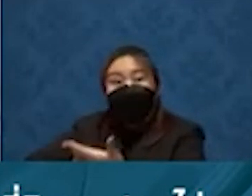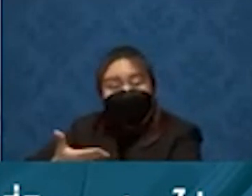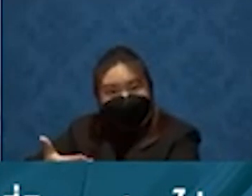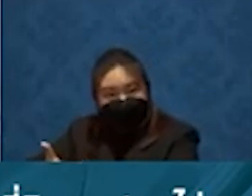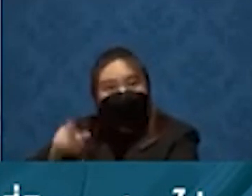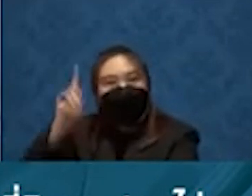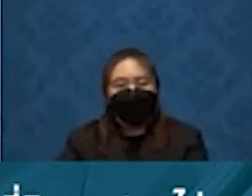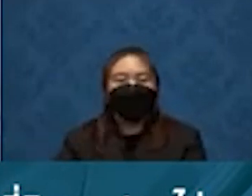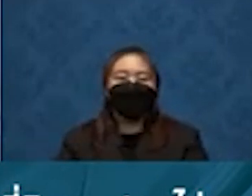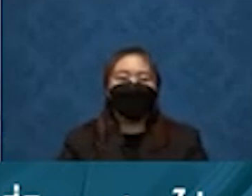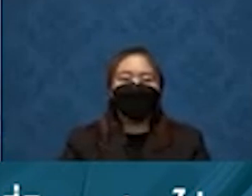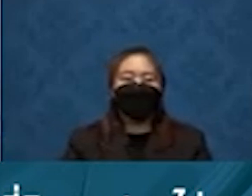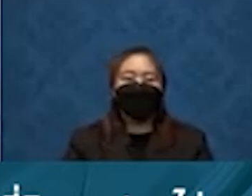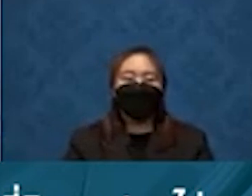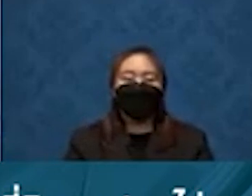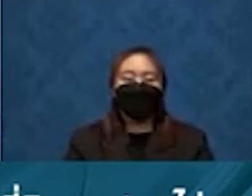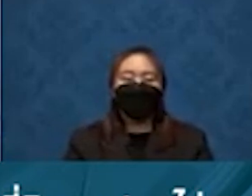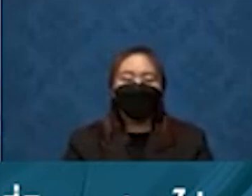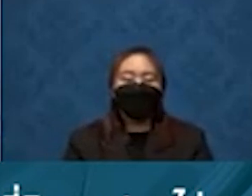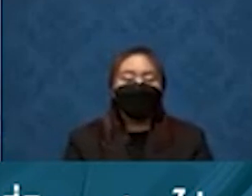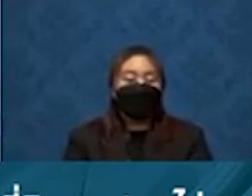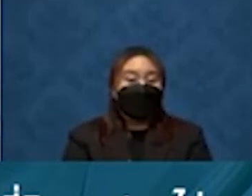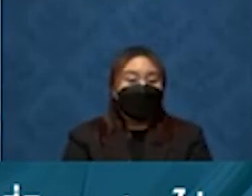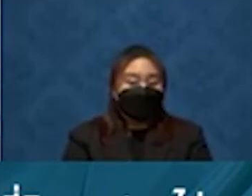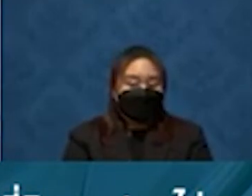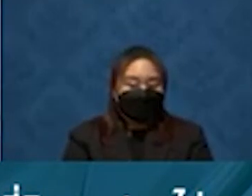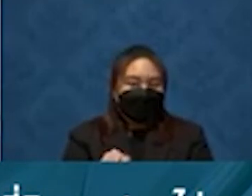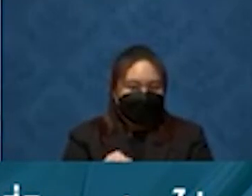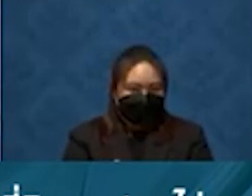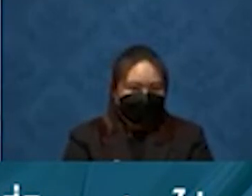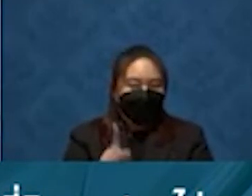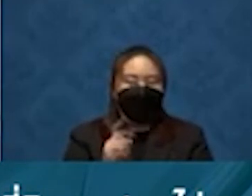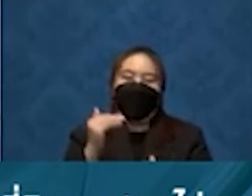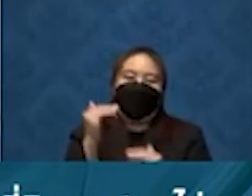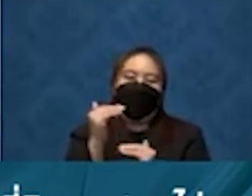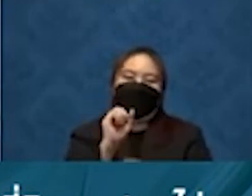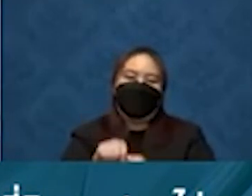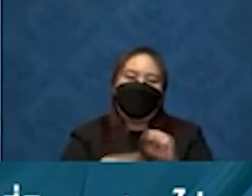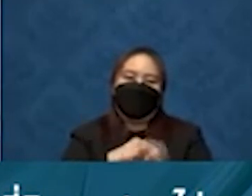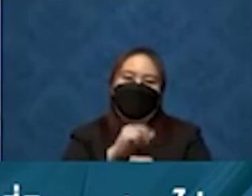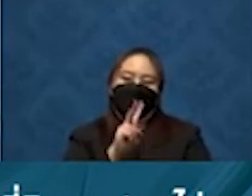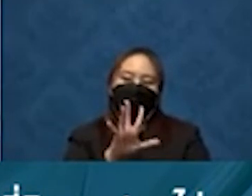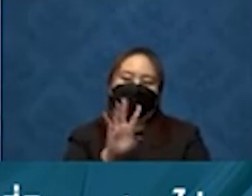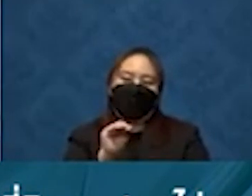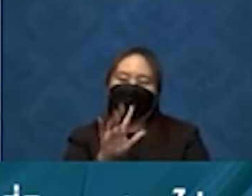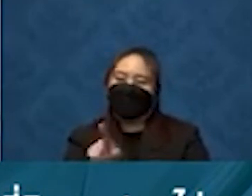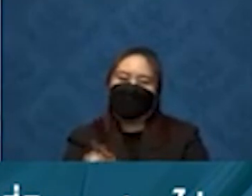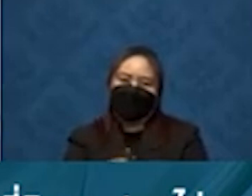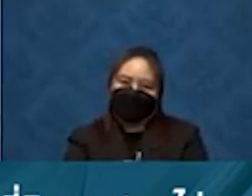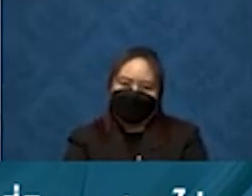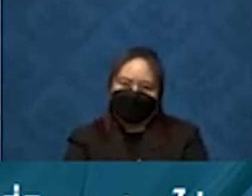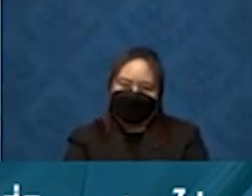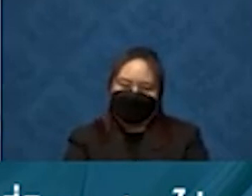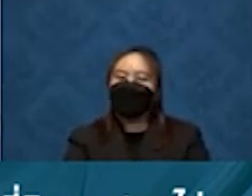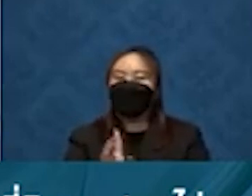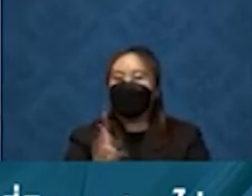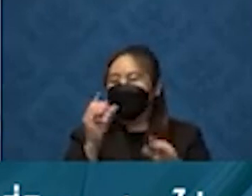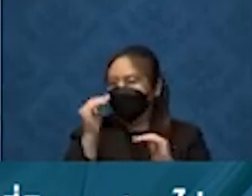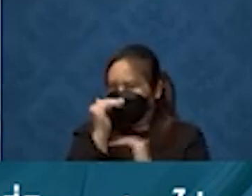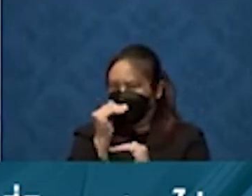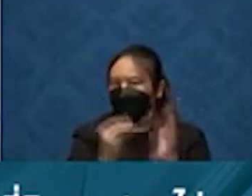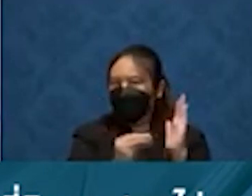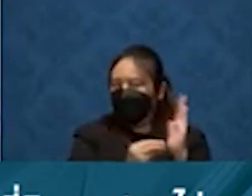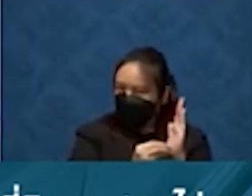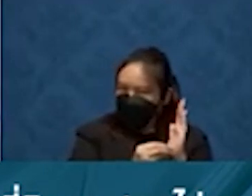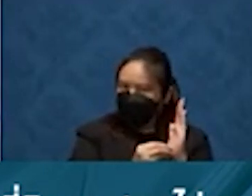ได้ทันทีนะครับที่ดินนี้ก็ต้องกำหนดเหมือนกับปี45ก็ต้องอยู่ในเขตที่กำหนดนะครับในกรุงเทพมหานครพัทยาหรือใน